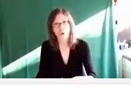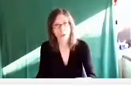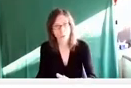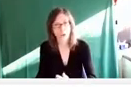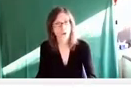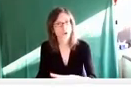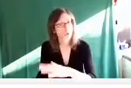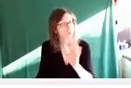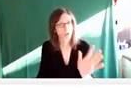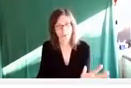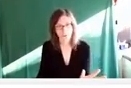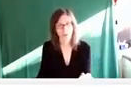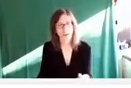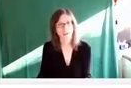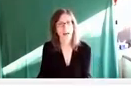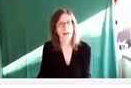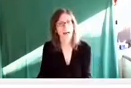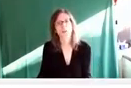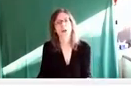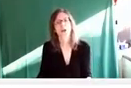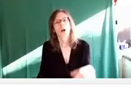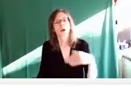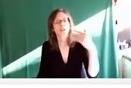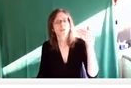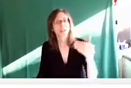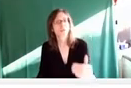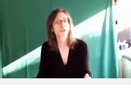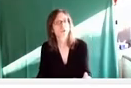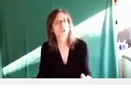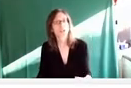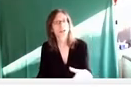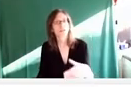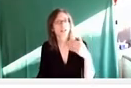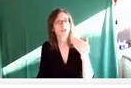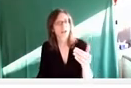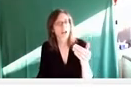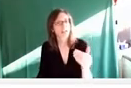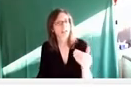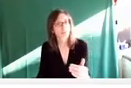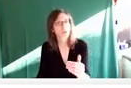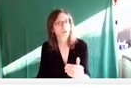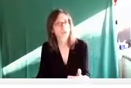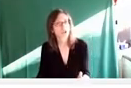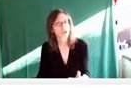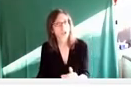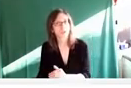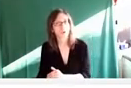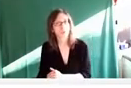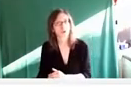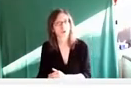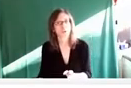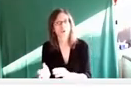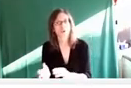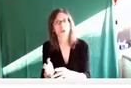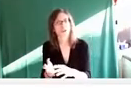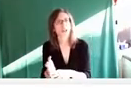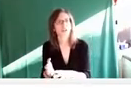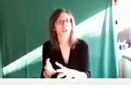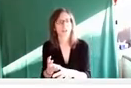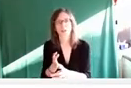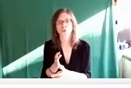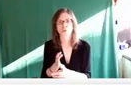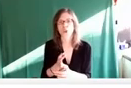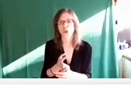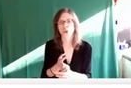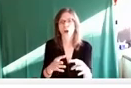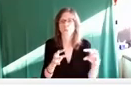selon le type de recherche que vous faites, ça va être très variable. Diviser votre dossier avec les différents types de fichiers qui vont être produits, du code, des graphiques,